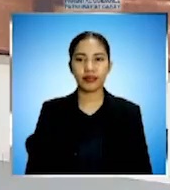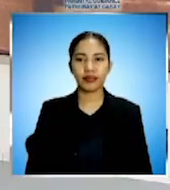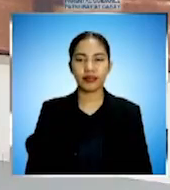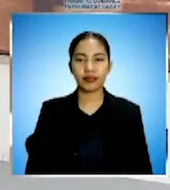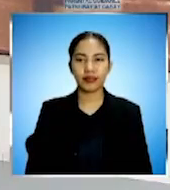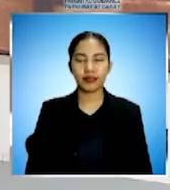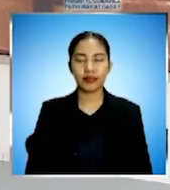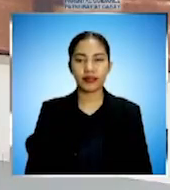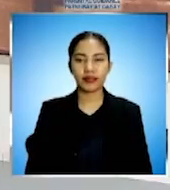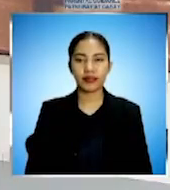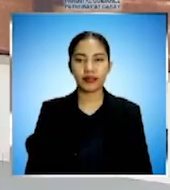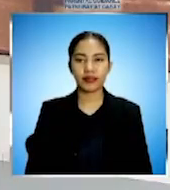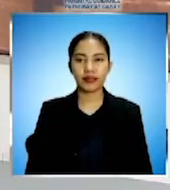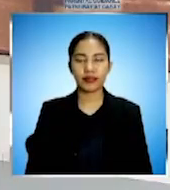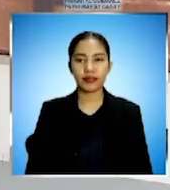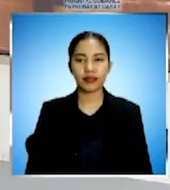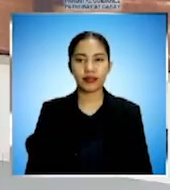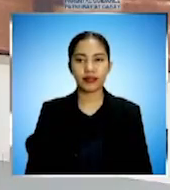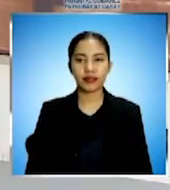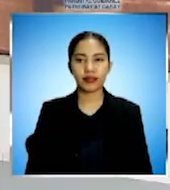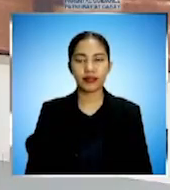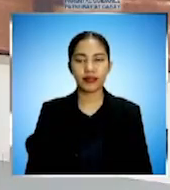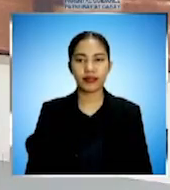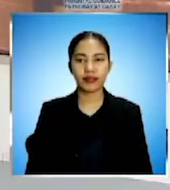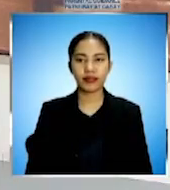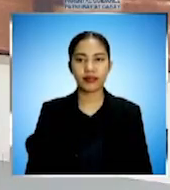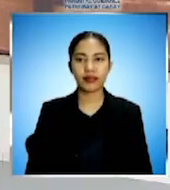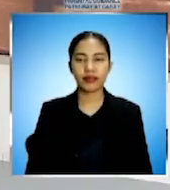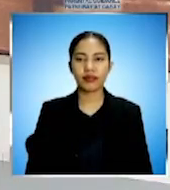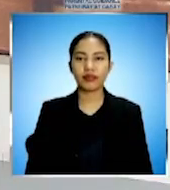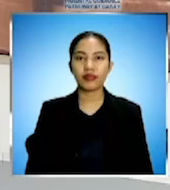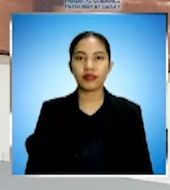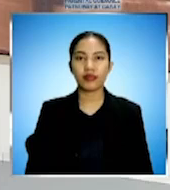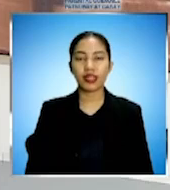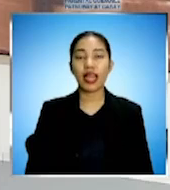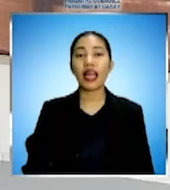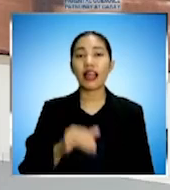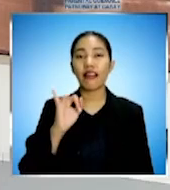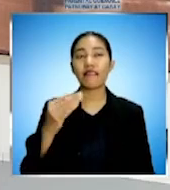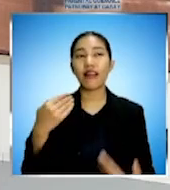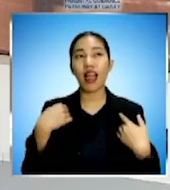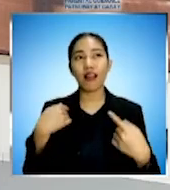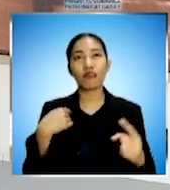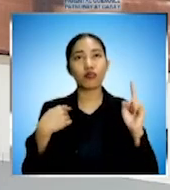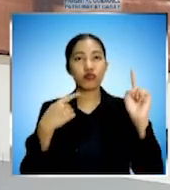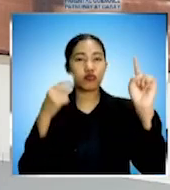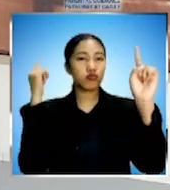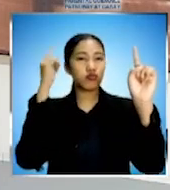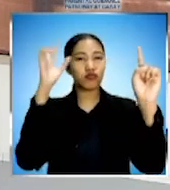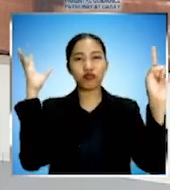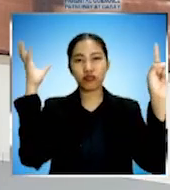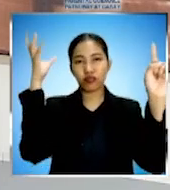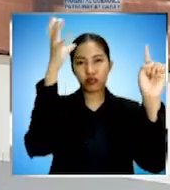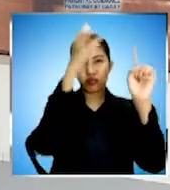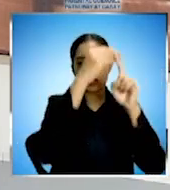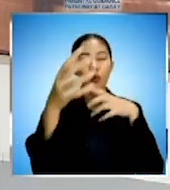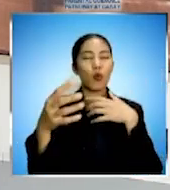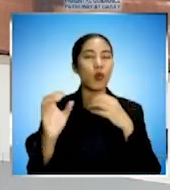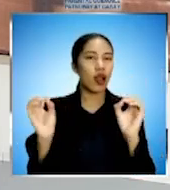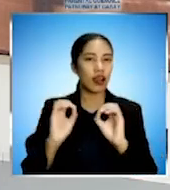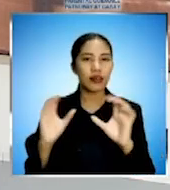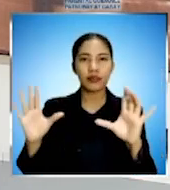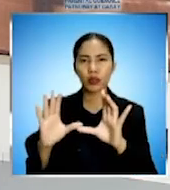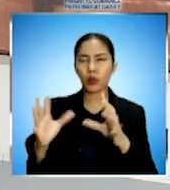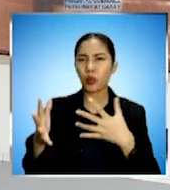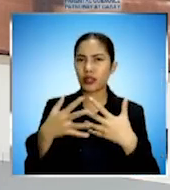Wala nga raw pwedeng huwila pababa sa mga taong may mataas na pangarap. Kahit may espesyal na kondisyon, natatabunan naman ito basta buo ang loob